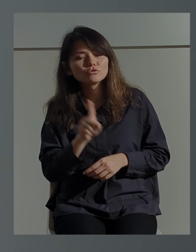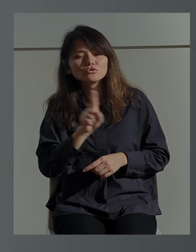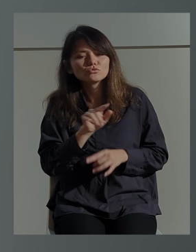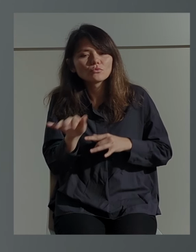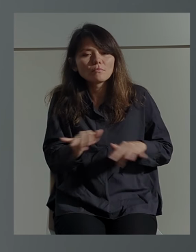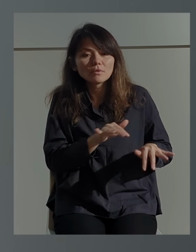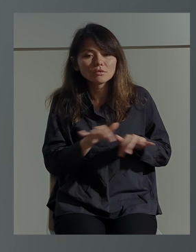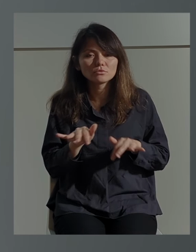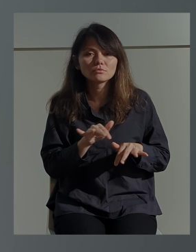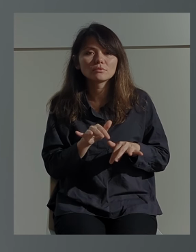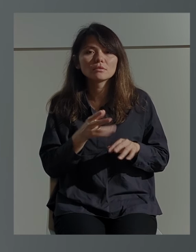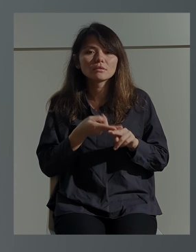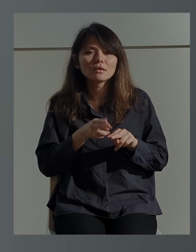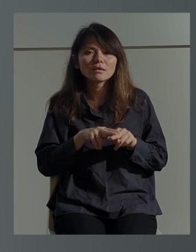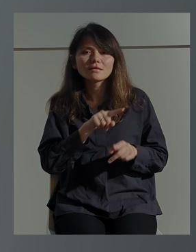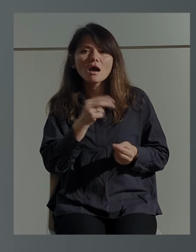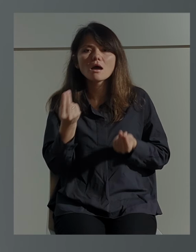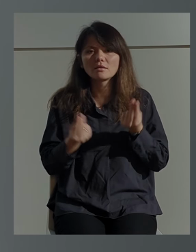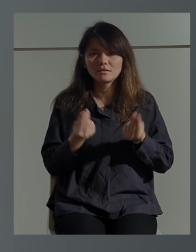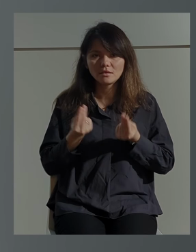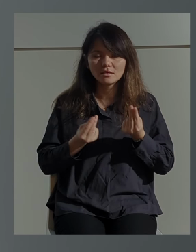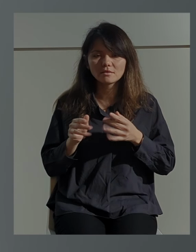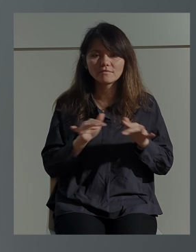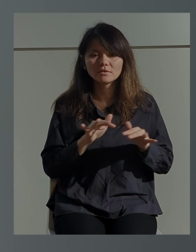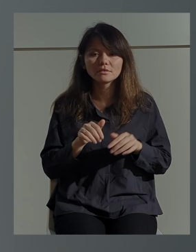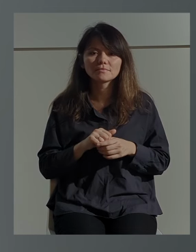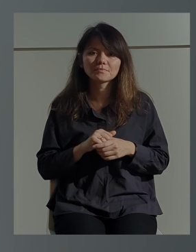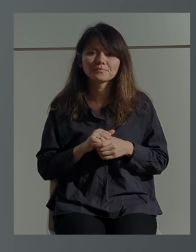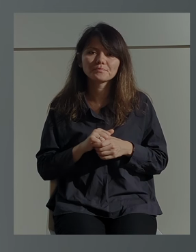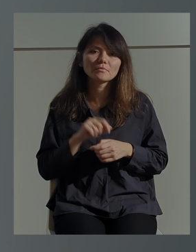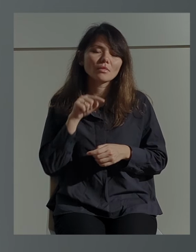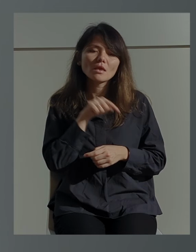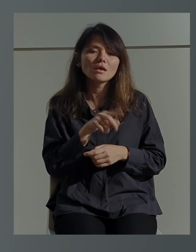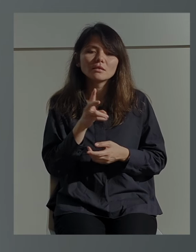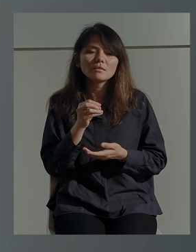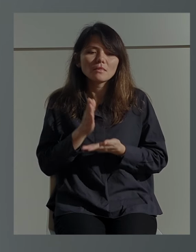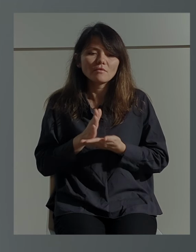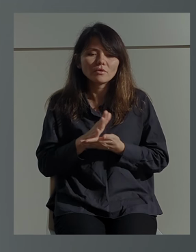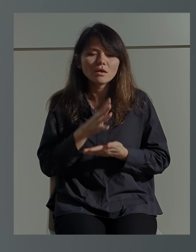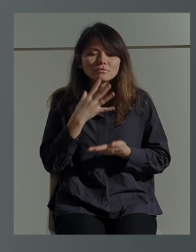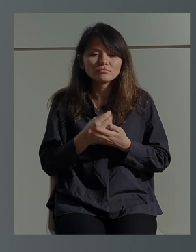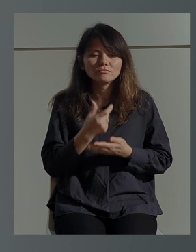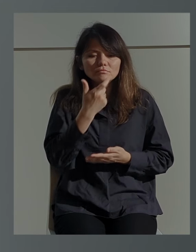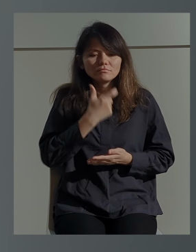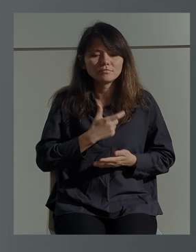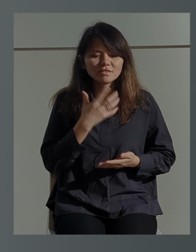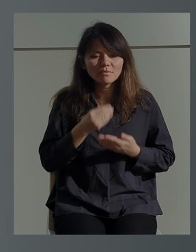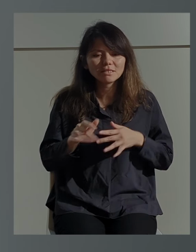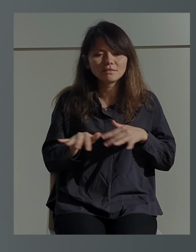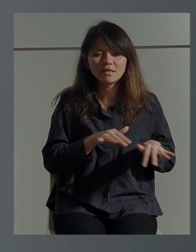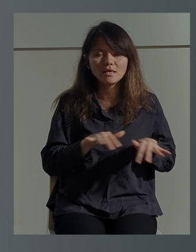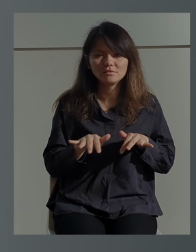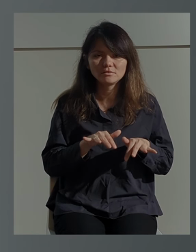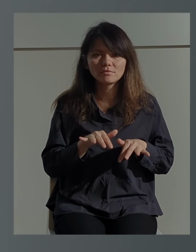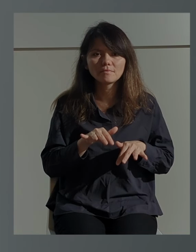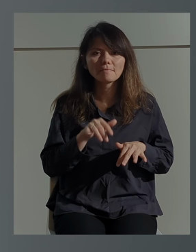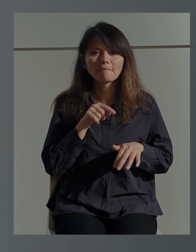отыгрывание того В общем они не являются субъектом собственных действий они действуют всегда